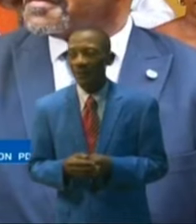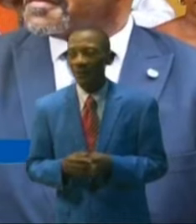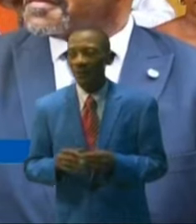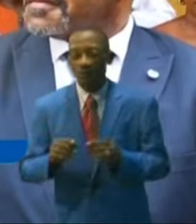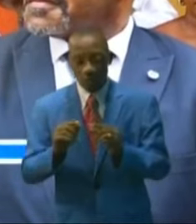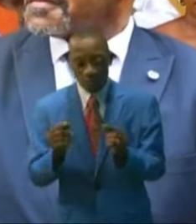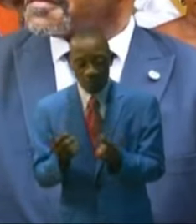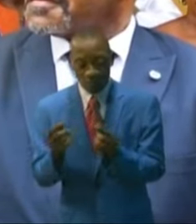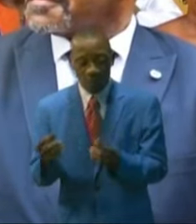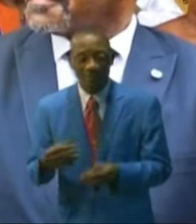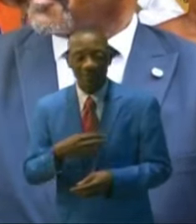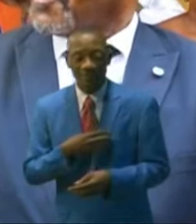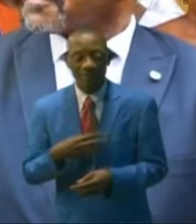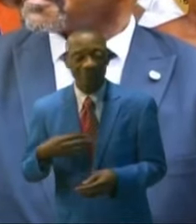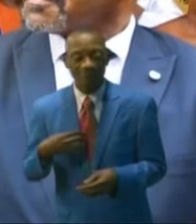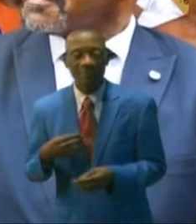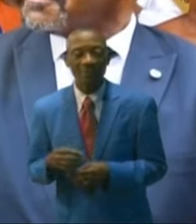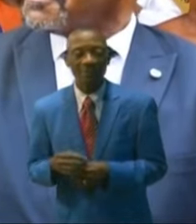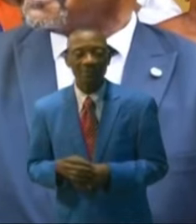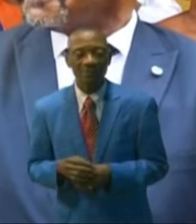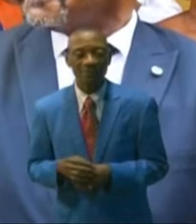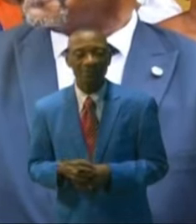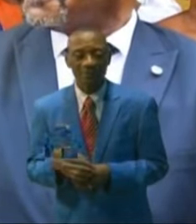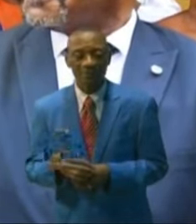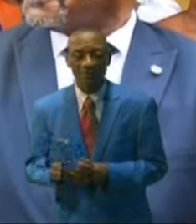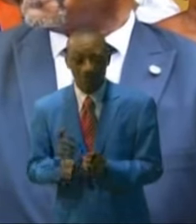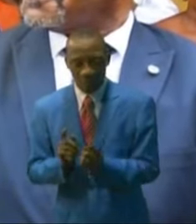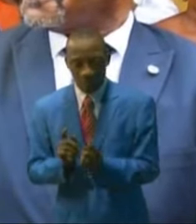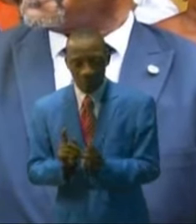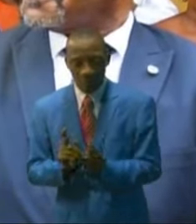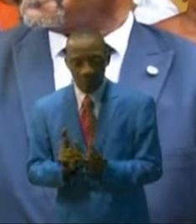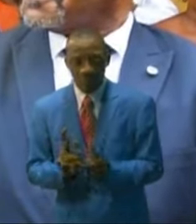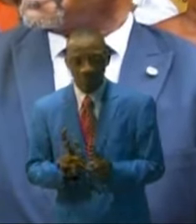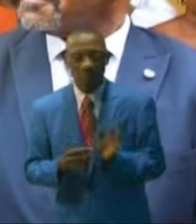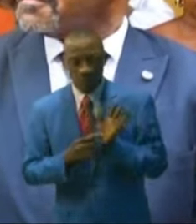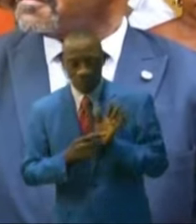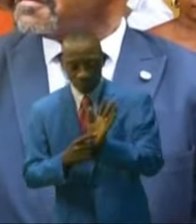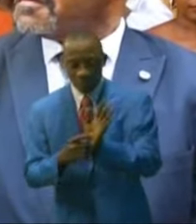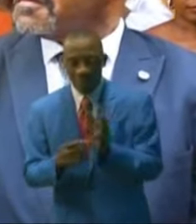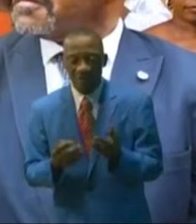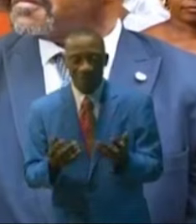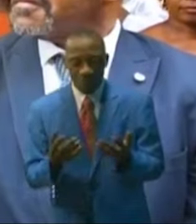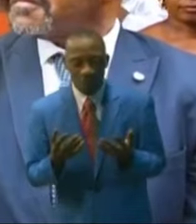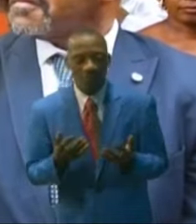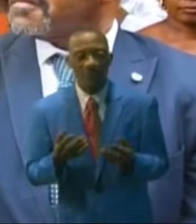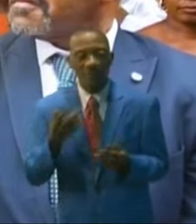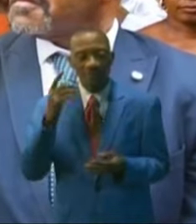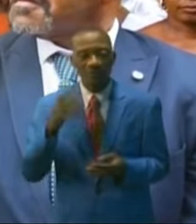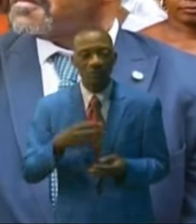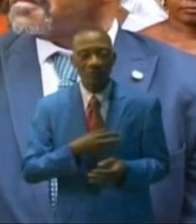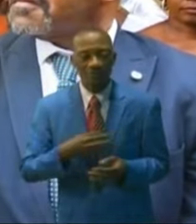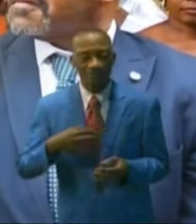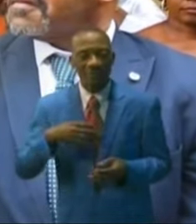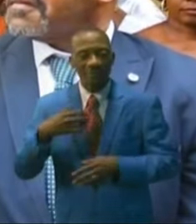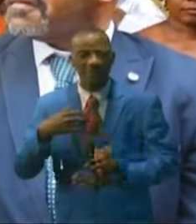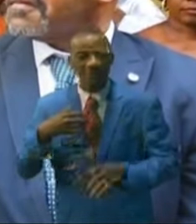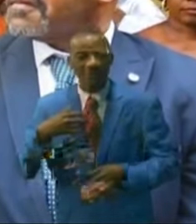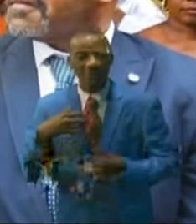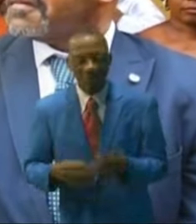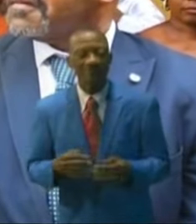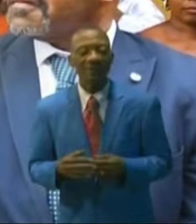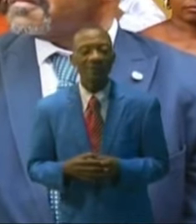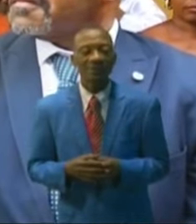venues justement pour manifester leur volonté, voire accompagner le travail que nous